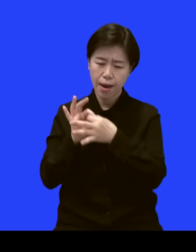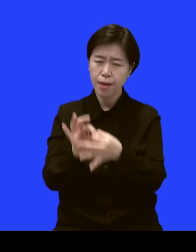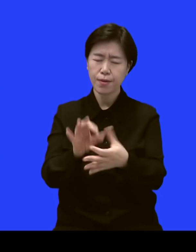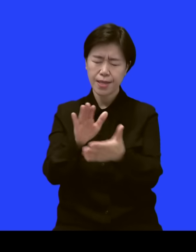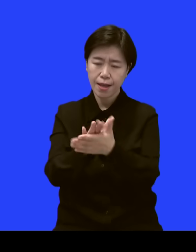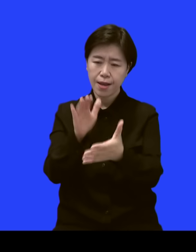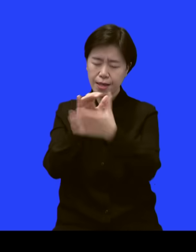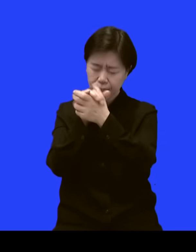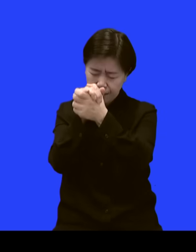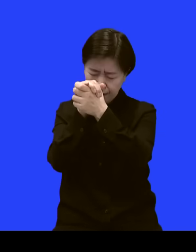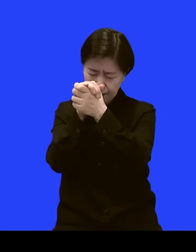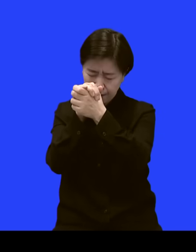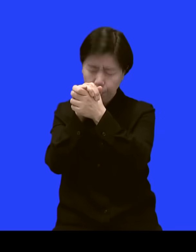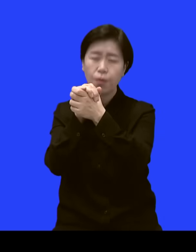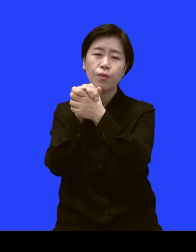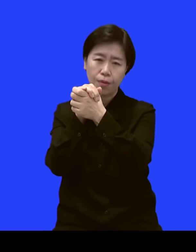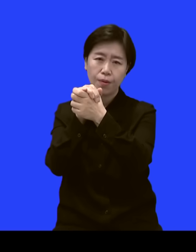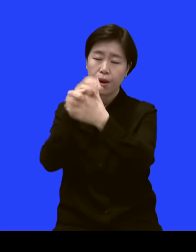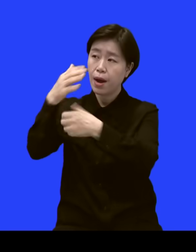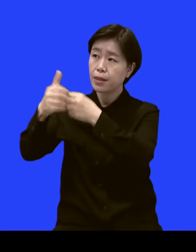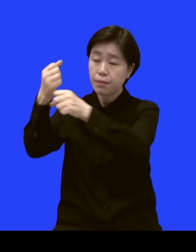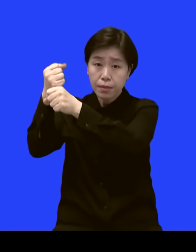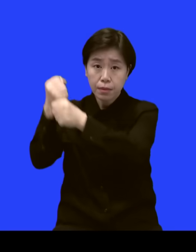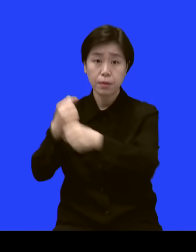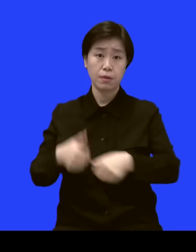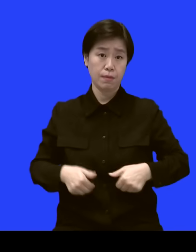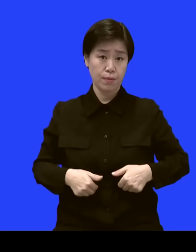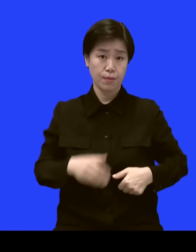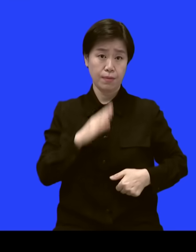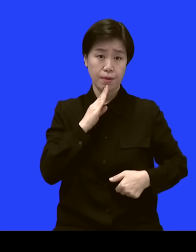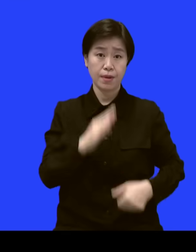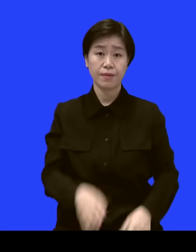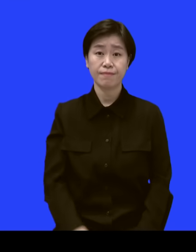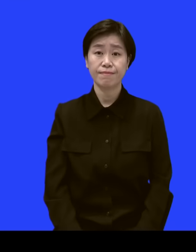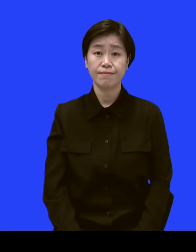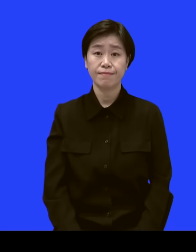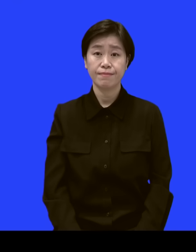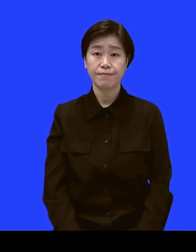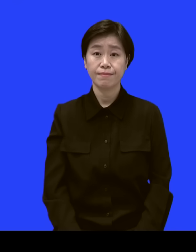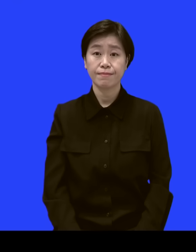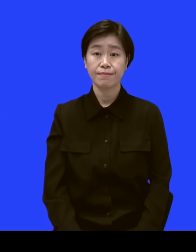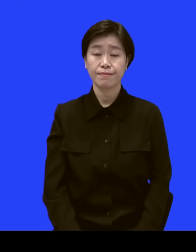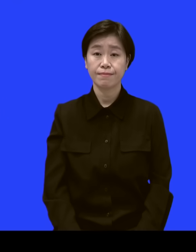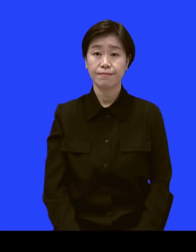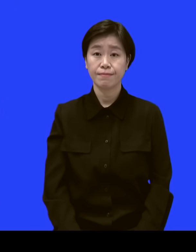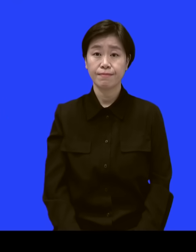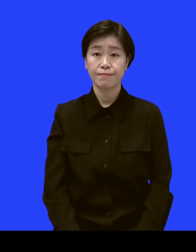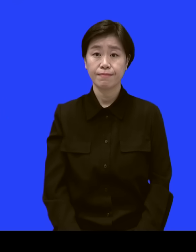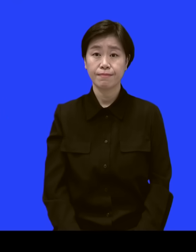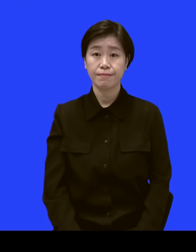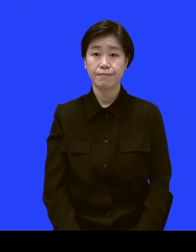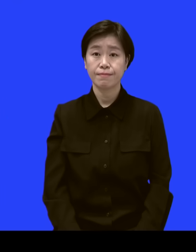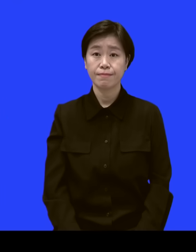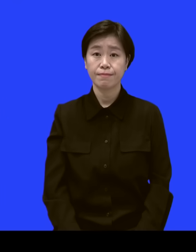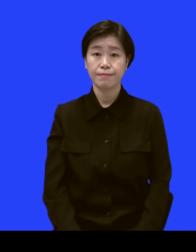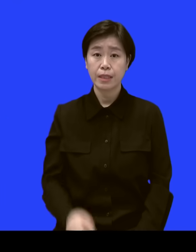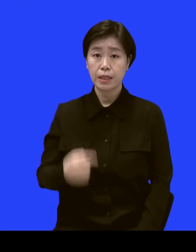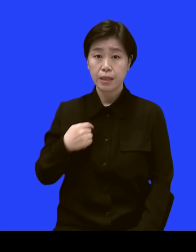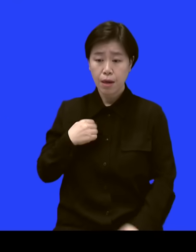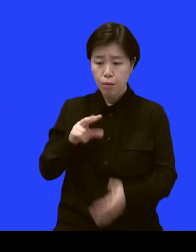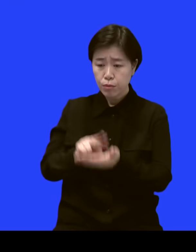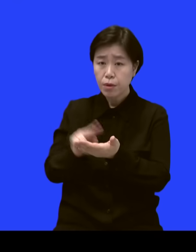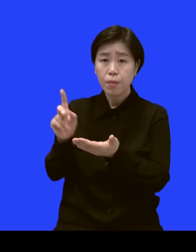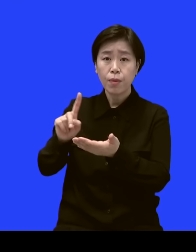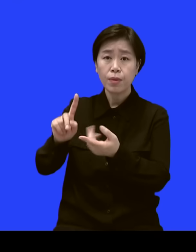그날까지 긴장을 풀지 말고 기도하고 하나님께 네. 매달리지 않으면 우린 또 다시 넘어갈 것 같아요. 네. 그래서 늘 내 아픈 것 아시는